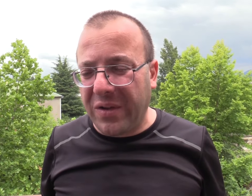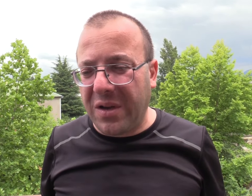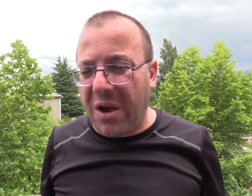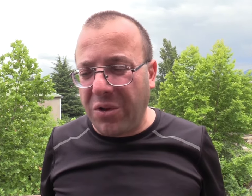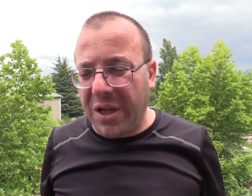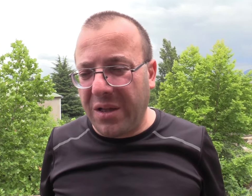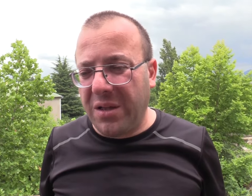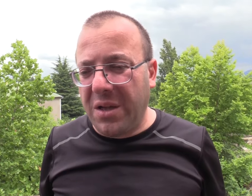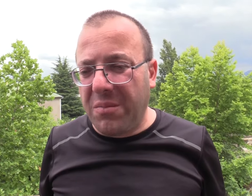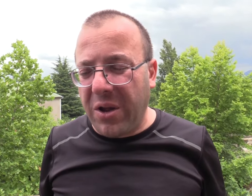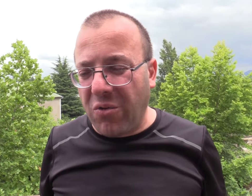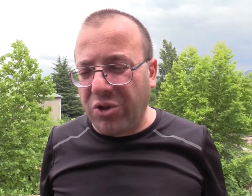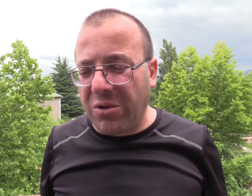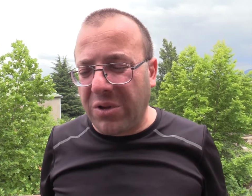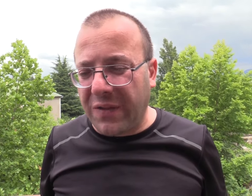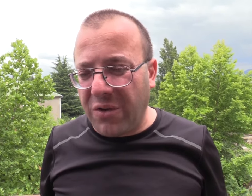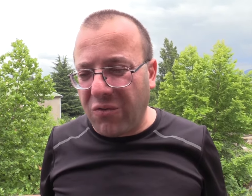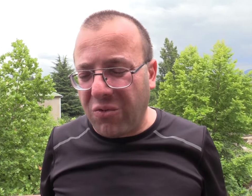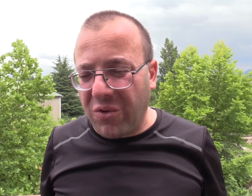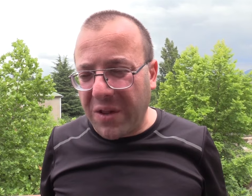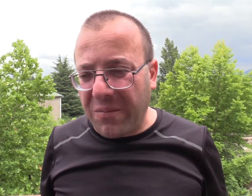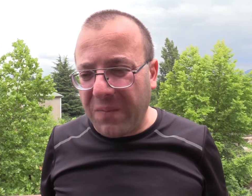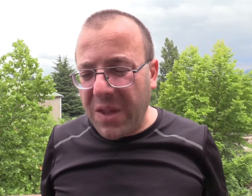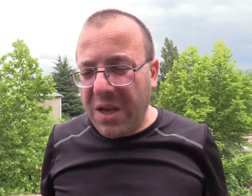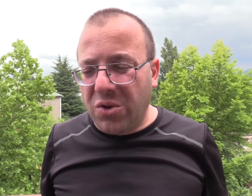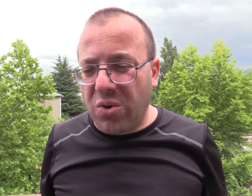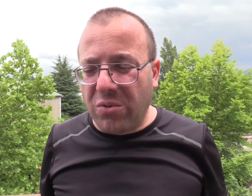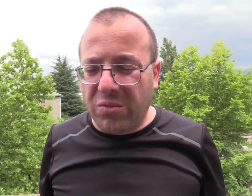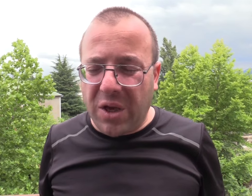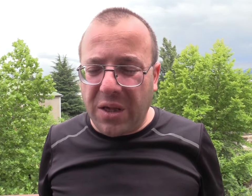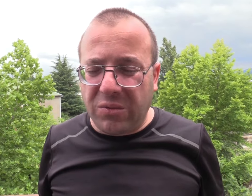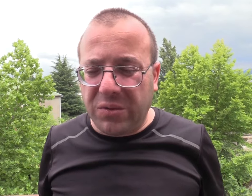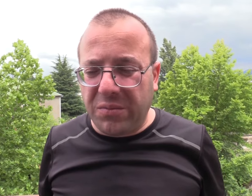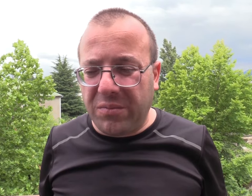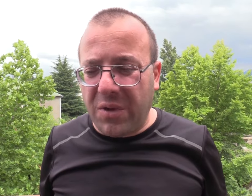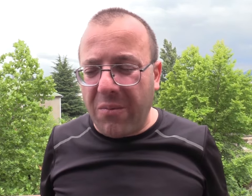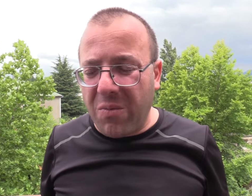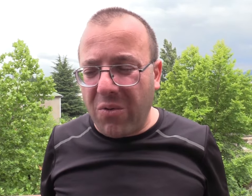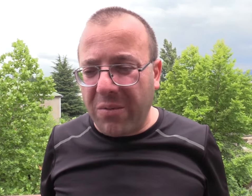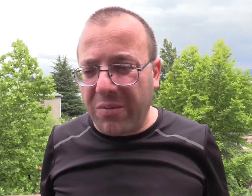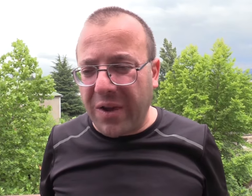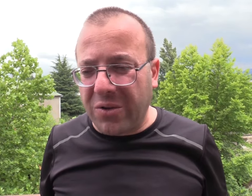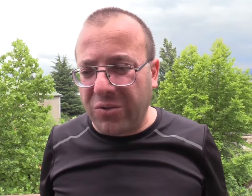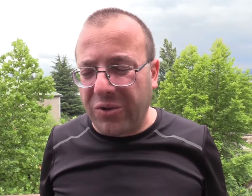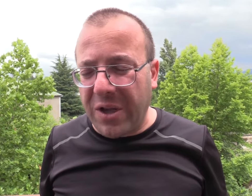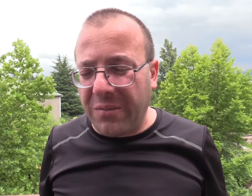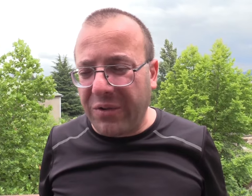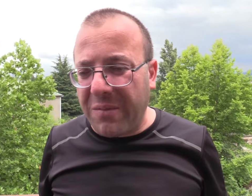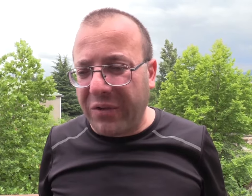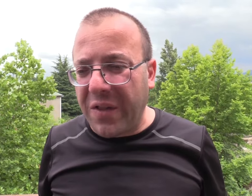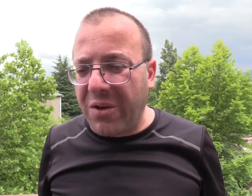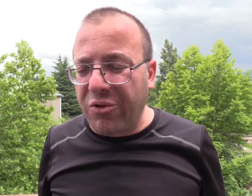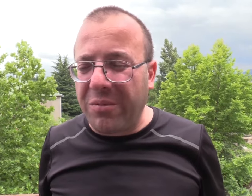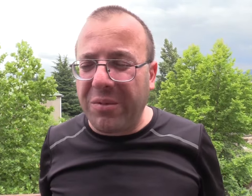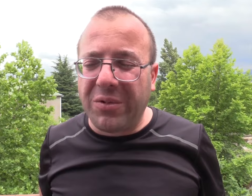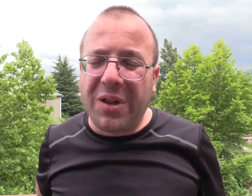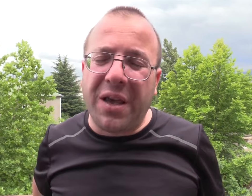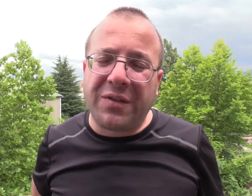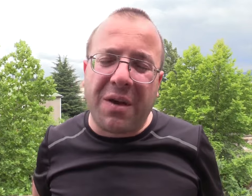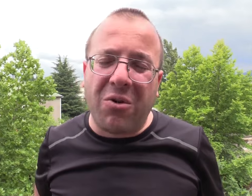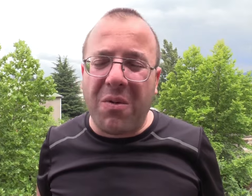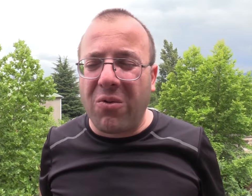რომელიც გავიდა პლეი-ოფში, ანუ დაძლია ჯგუფური ეტაპი. ჩვენ ხედავთ გამოხმაურებებს საქართველოს ნაკრების თამაშთან